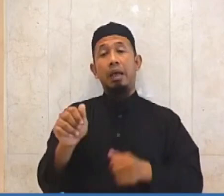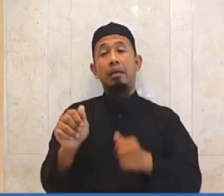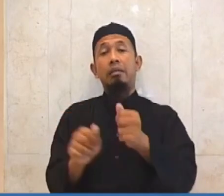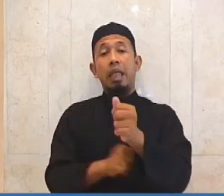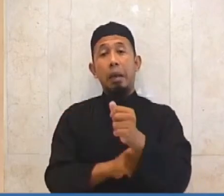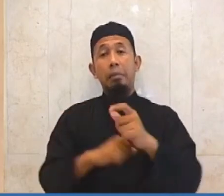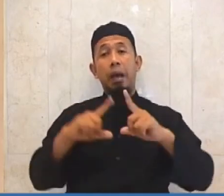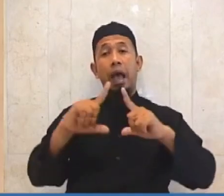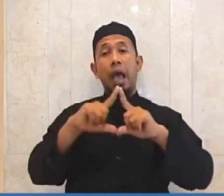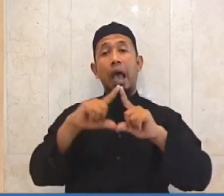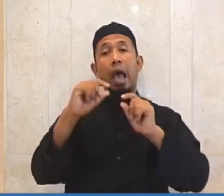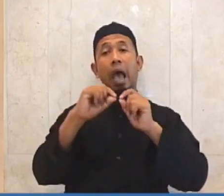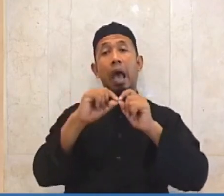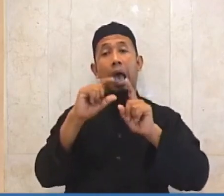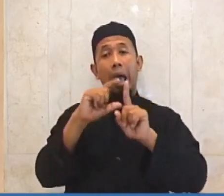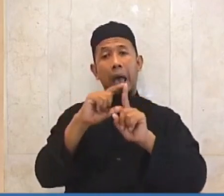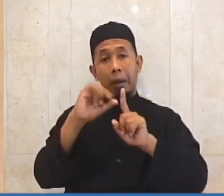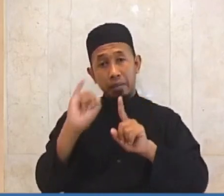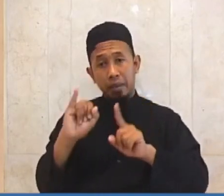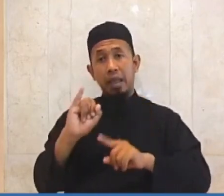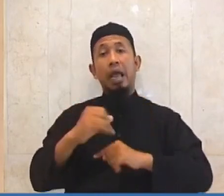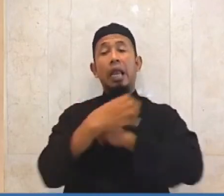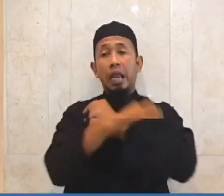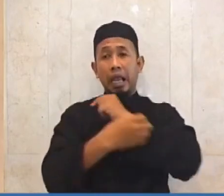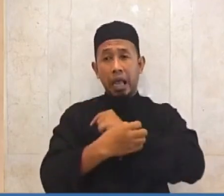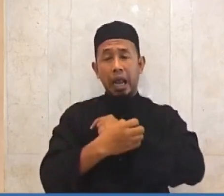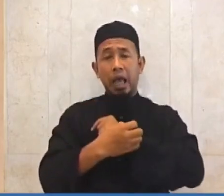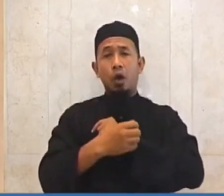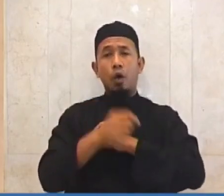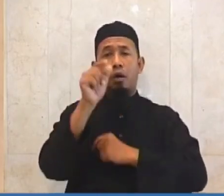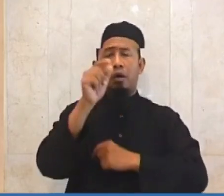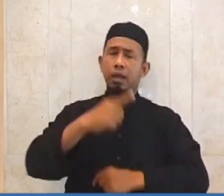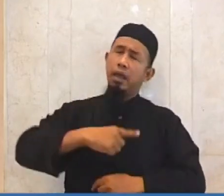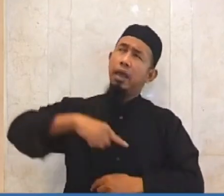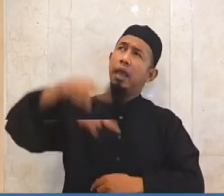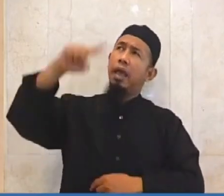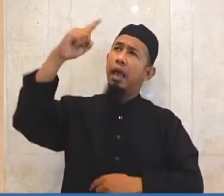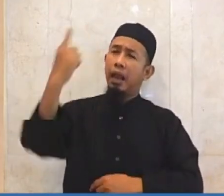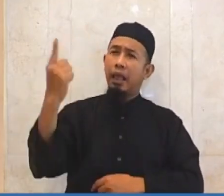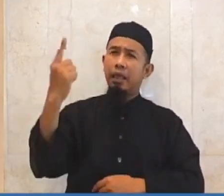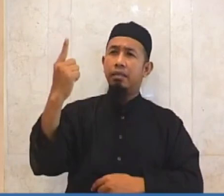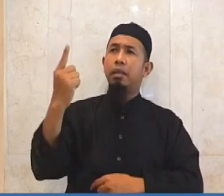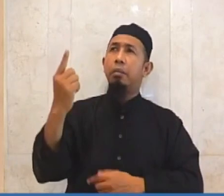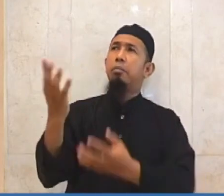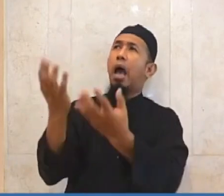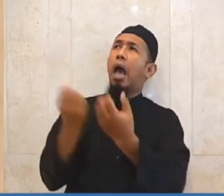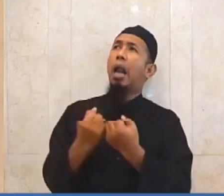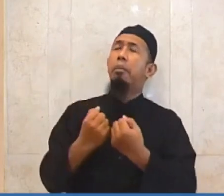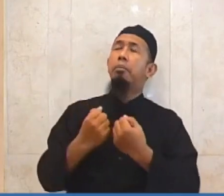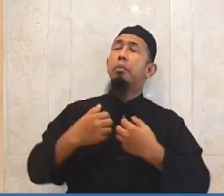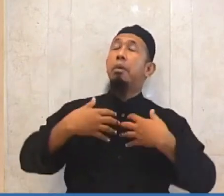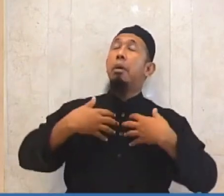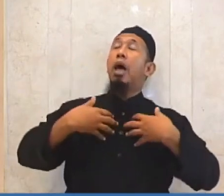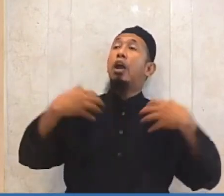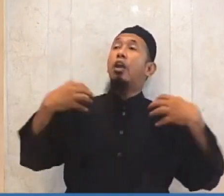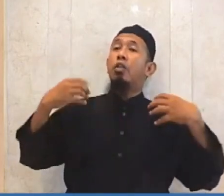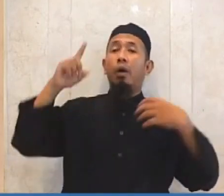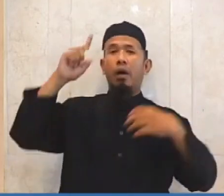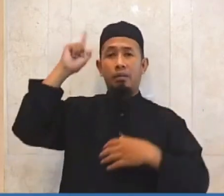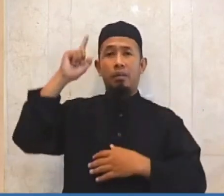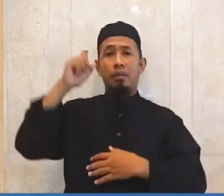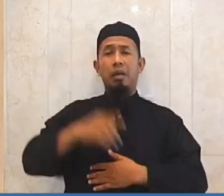negara yang mengerjakan pekerjaannya dengan tulus ikhlas dengan mengharapkan Rida Allah subhanahu wa taala maka